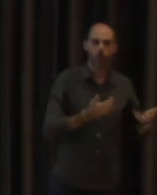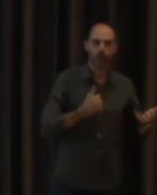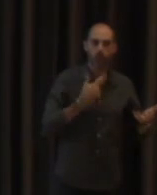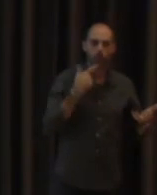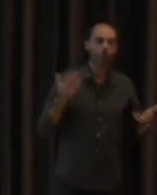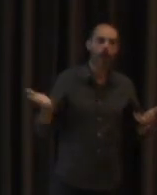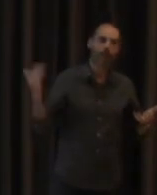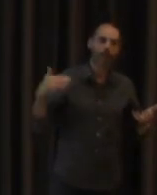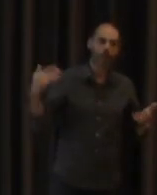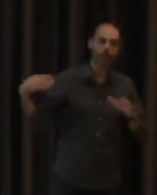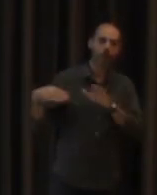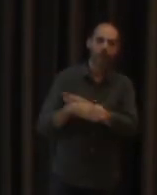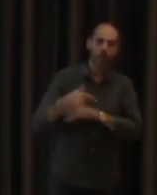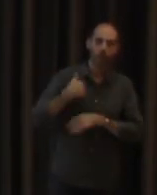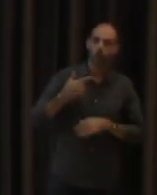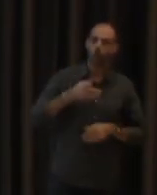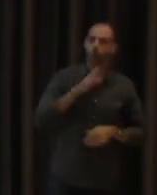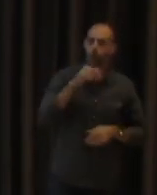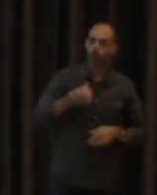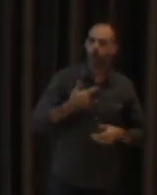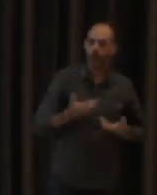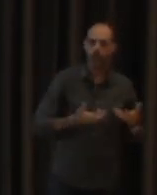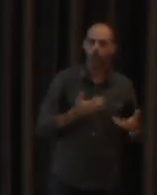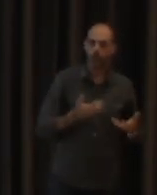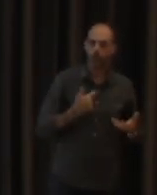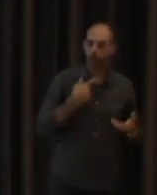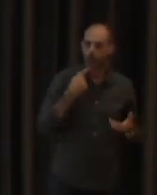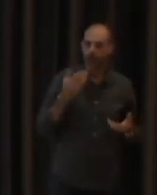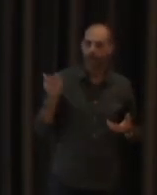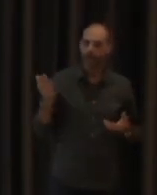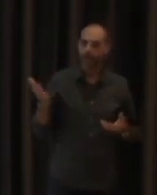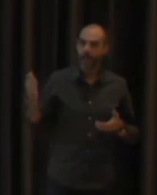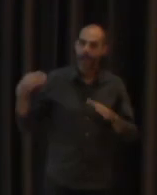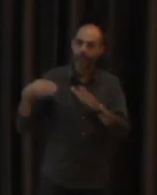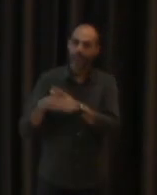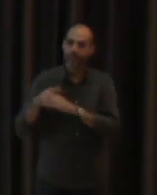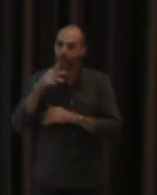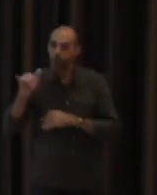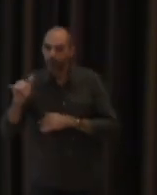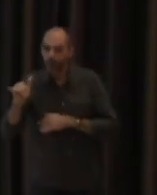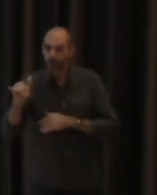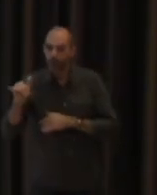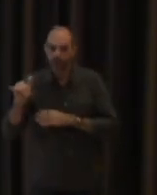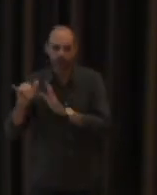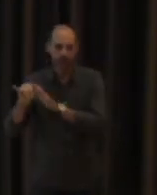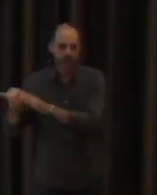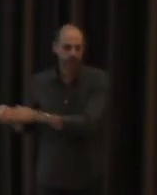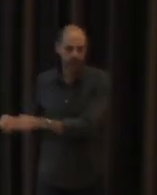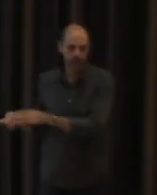entreu, entreu, sóc a la cuina. No diré entreu-hi, entreu-hi, perquè no tindria aquest sentit que